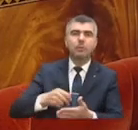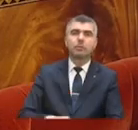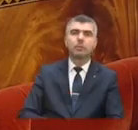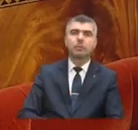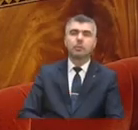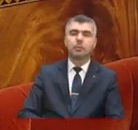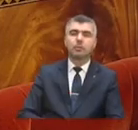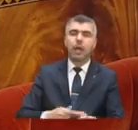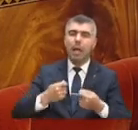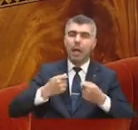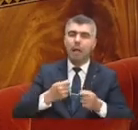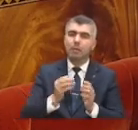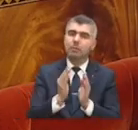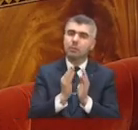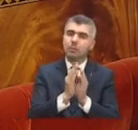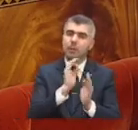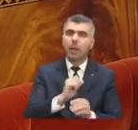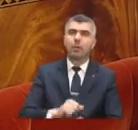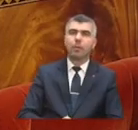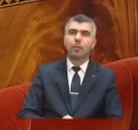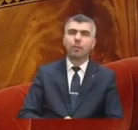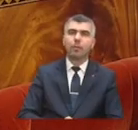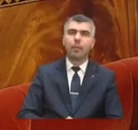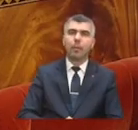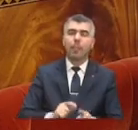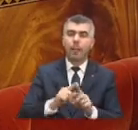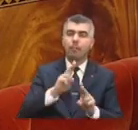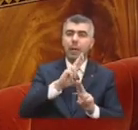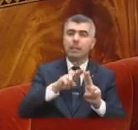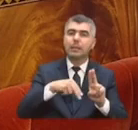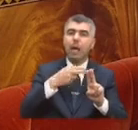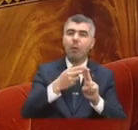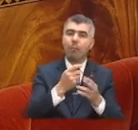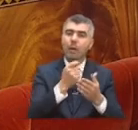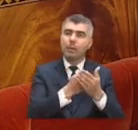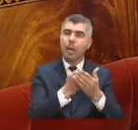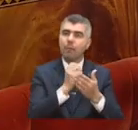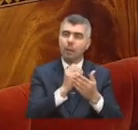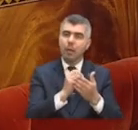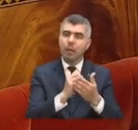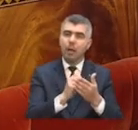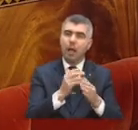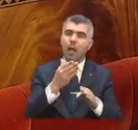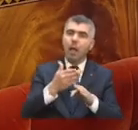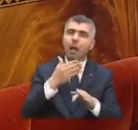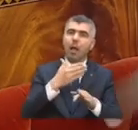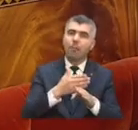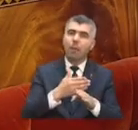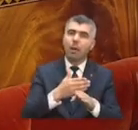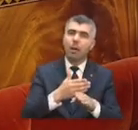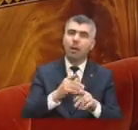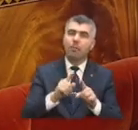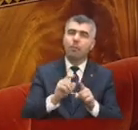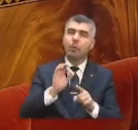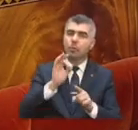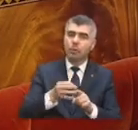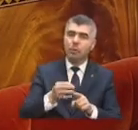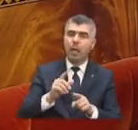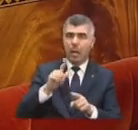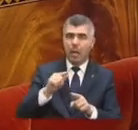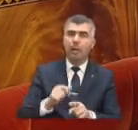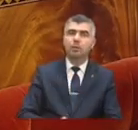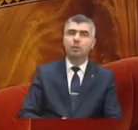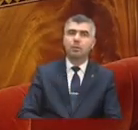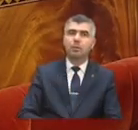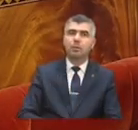رئيس فريق العدالة والتنمية، هاد المسألة ديال الجواب الكتابي هذه ممارسة تعملت حتى في تعملت نعم